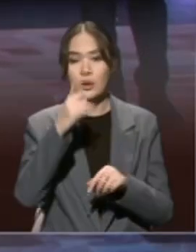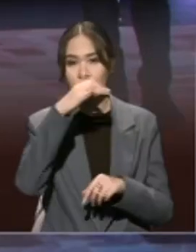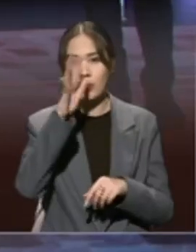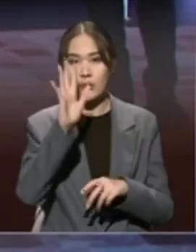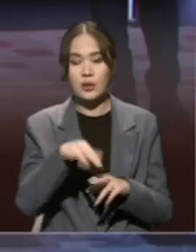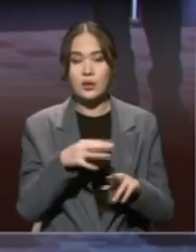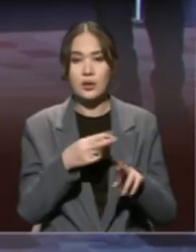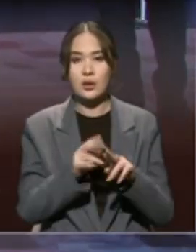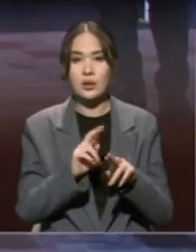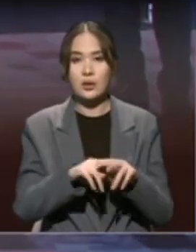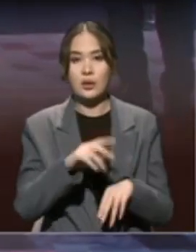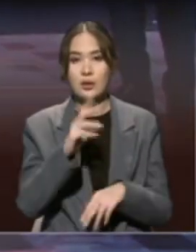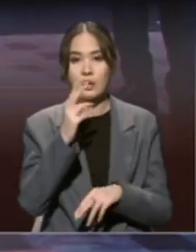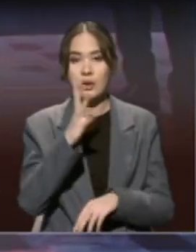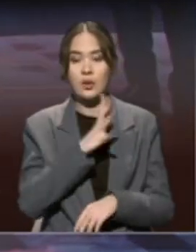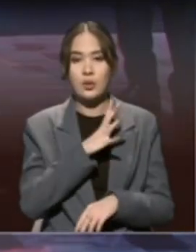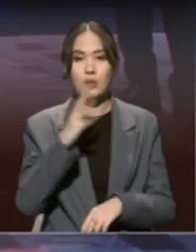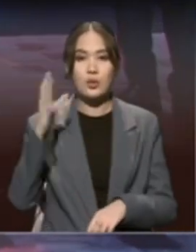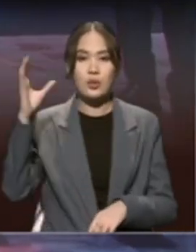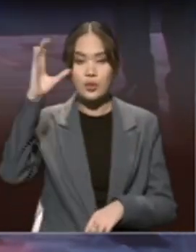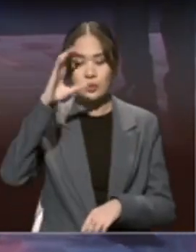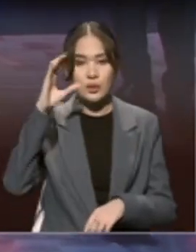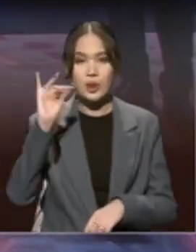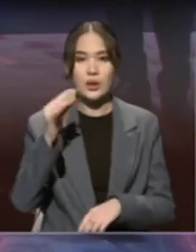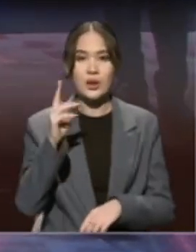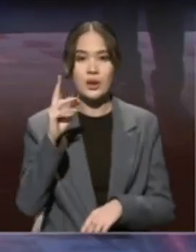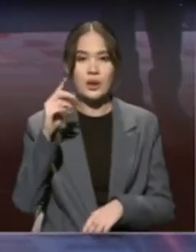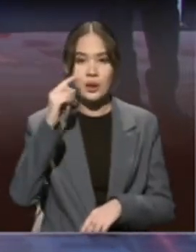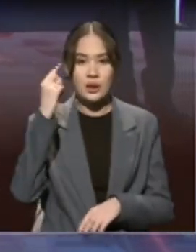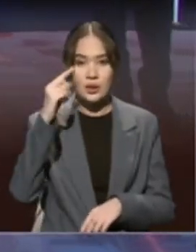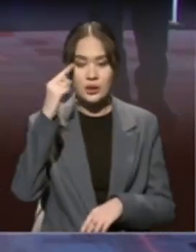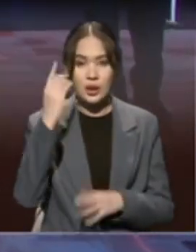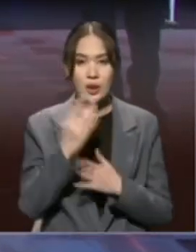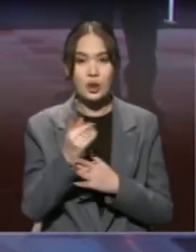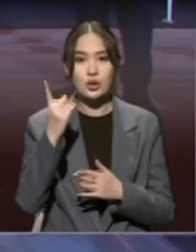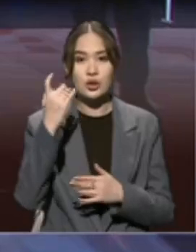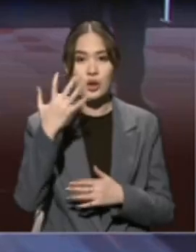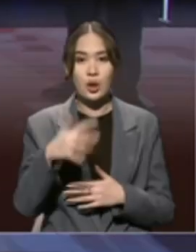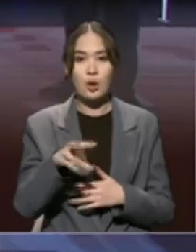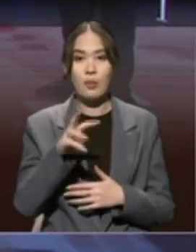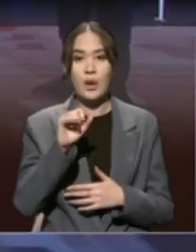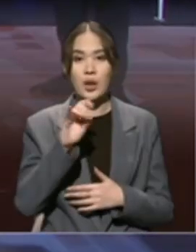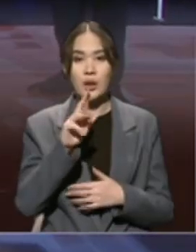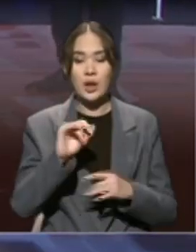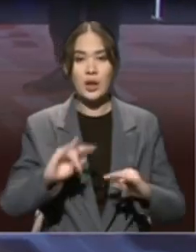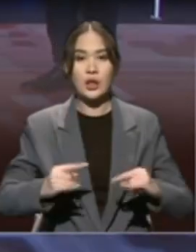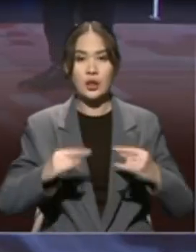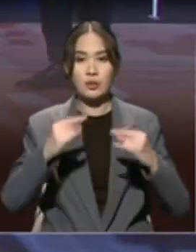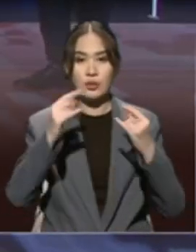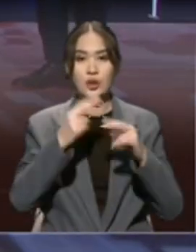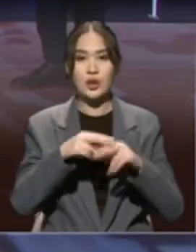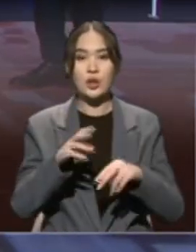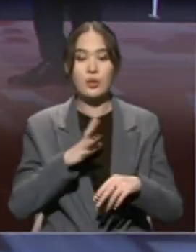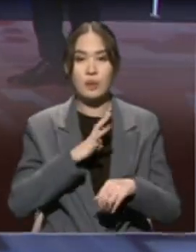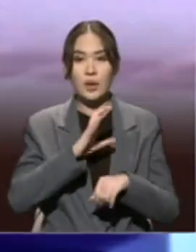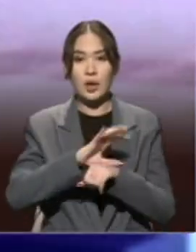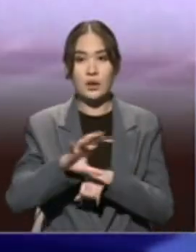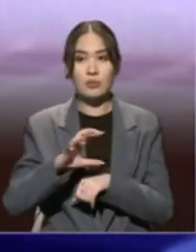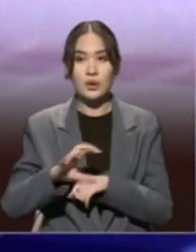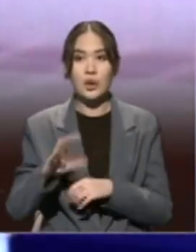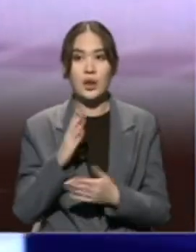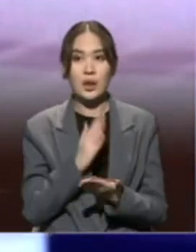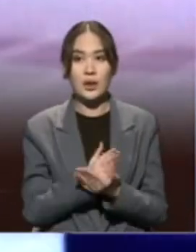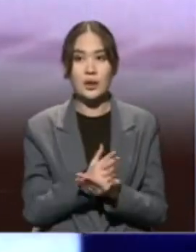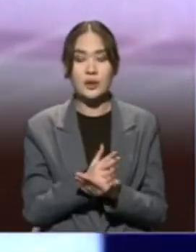қазіргі таңда Өзбекстан мен Қырғызстаннан алып отырмыз. Ал Өзбекстан Қырғызстан 150 маркалы кірпіштер шығарып отыр. Біздер